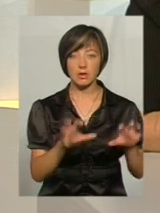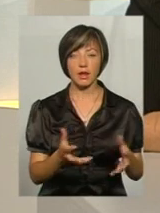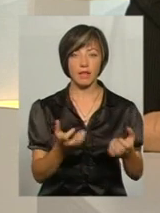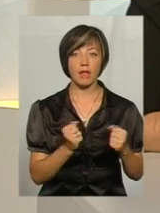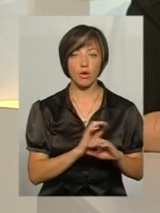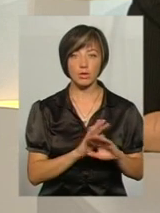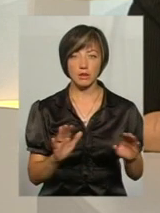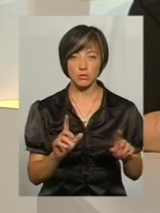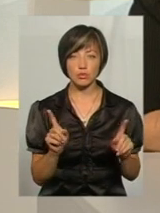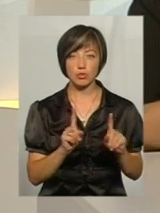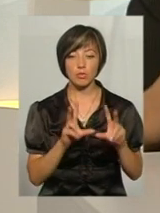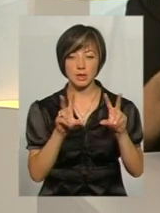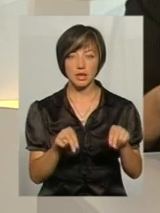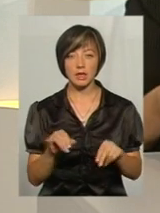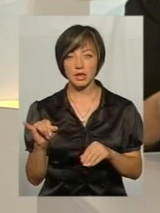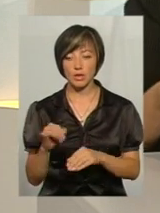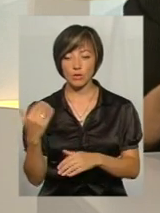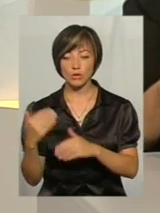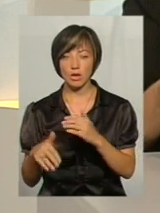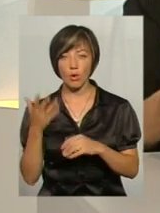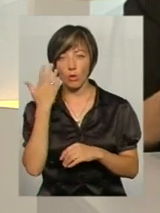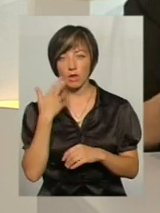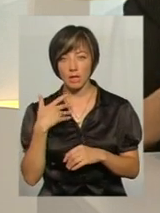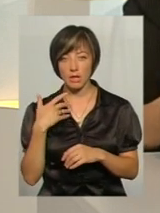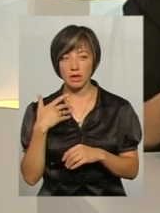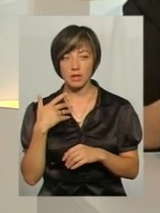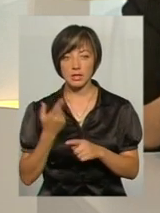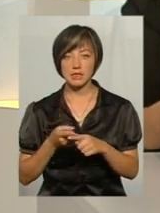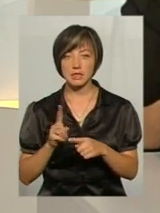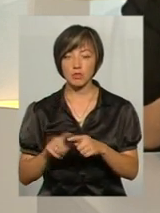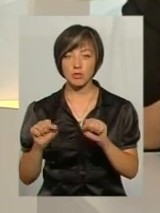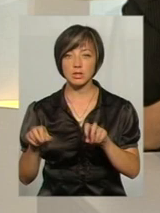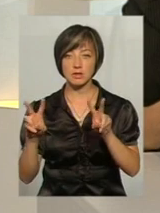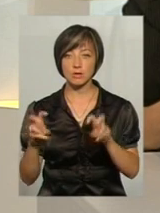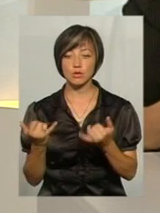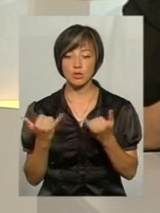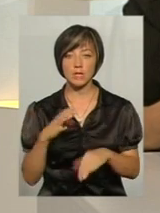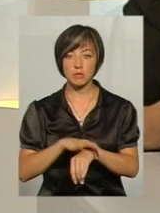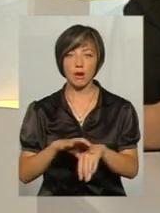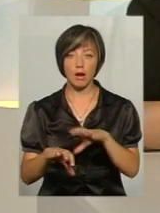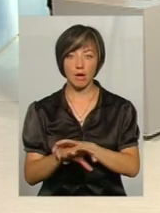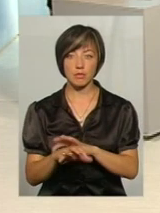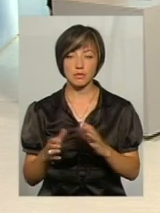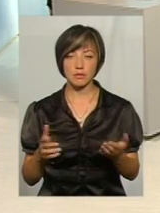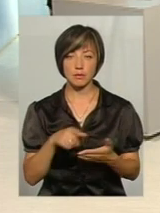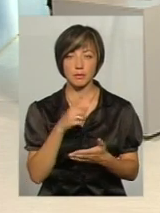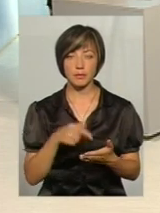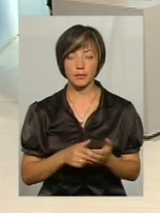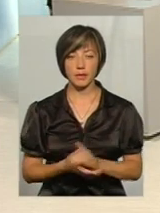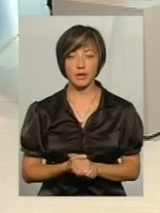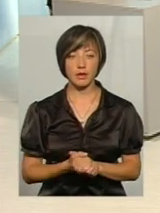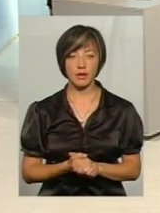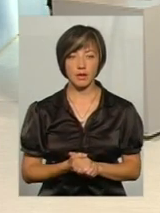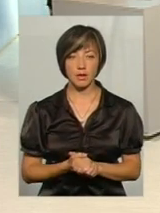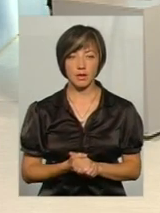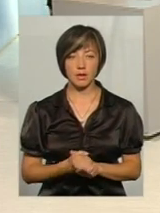отримує того, що обіцяли, і от вже коли межа, коли це можна назвати сучасним рабством? Ви сказали слово